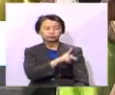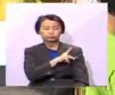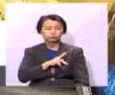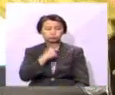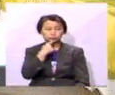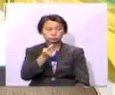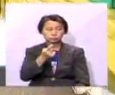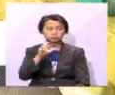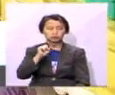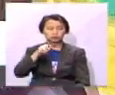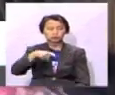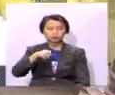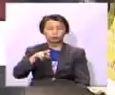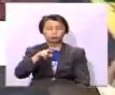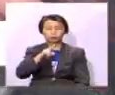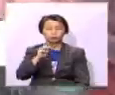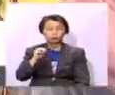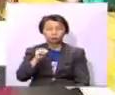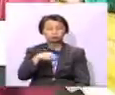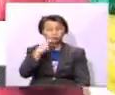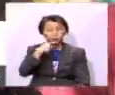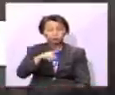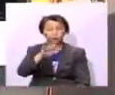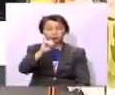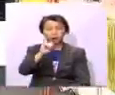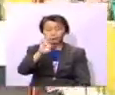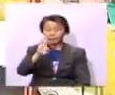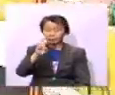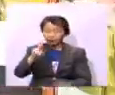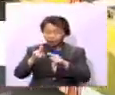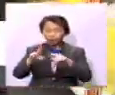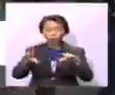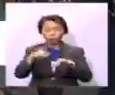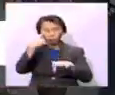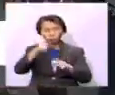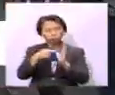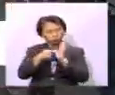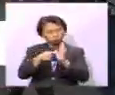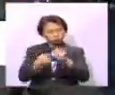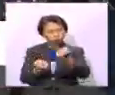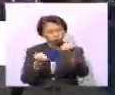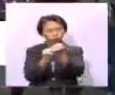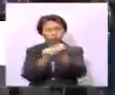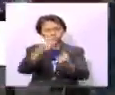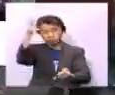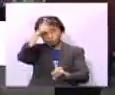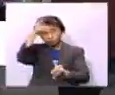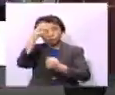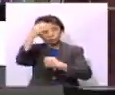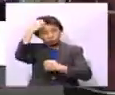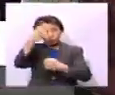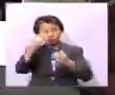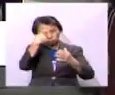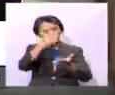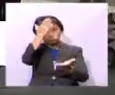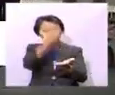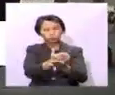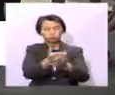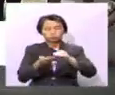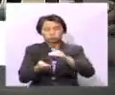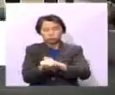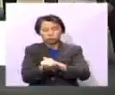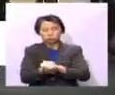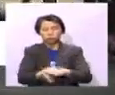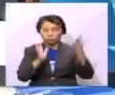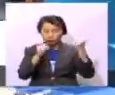Pesuruhjaya SPRM Tan Sri Zulkifli Ahmad berkata IBR ini dilakukan bagi menunjukkan sokongan Kerajaan Negeri dalam memerangi rasuah. Beliau